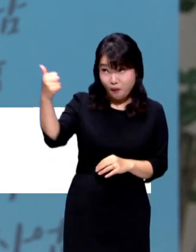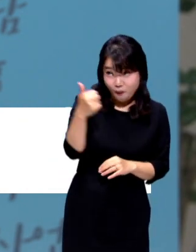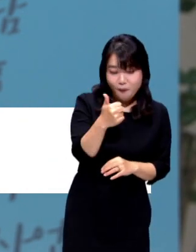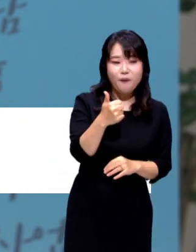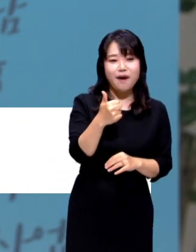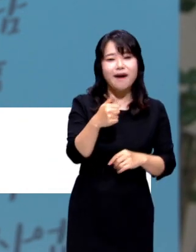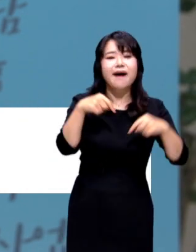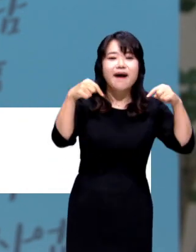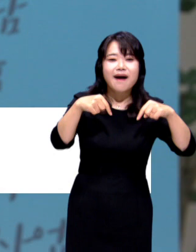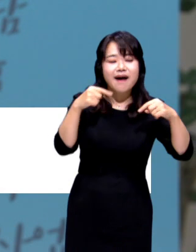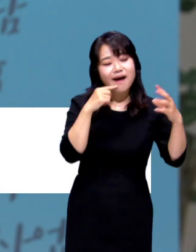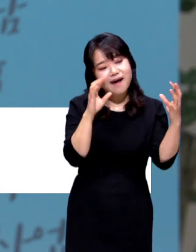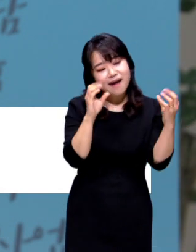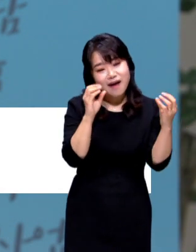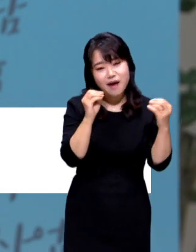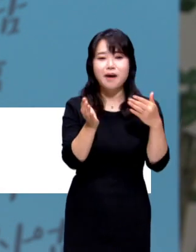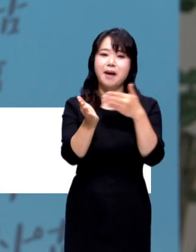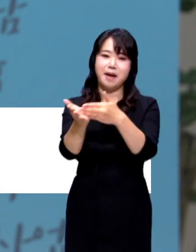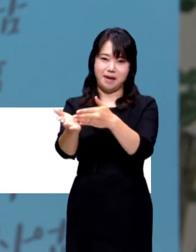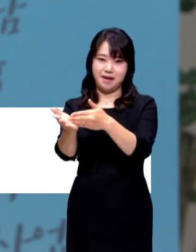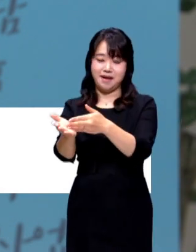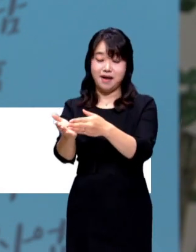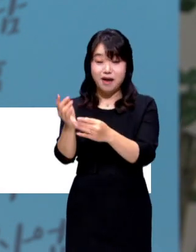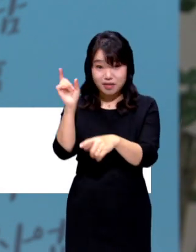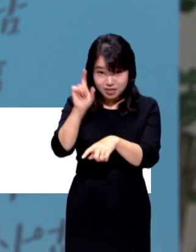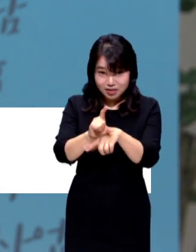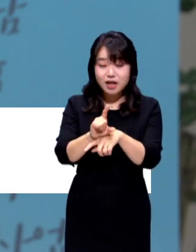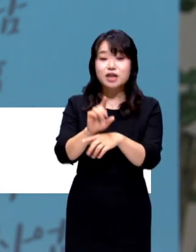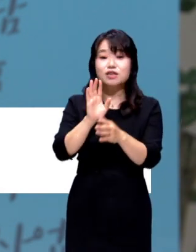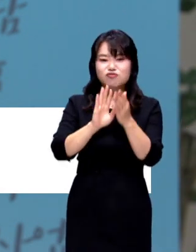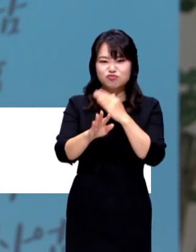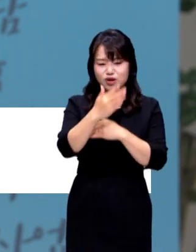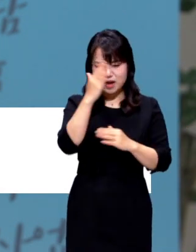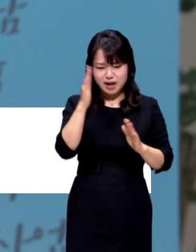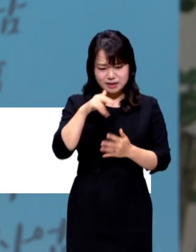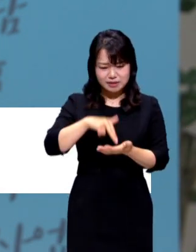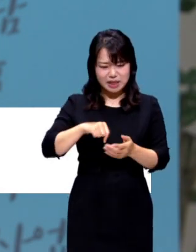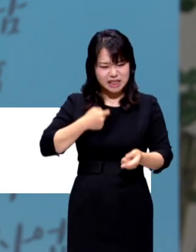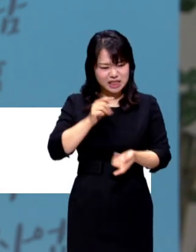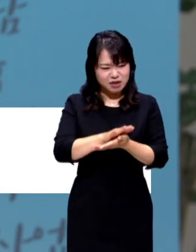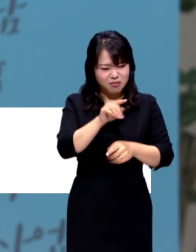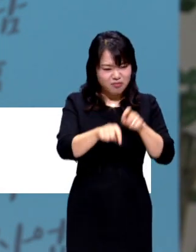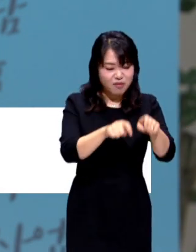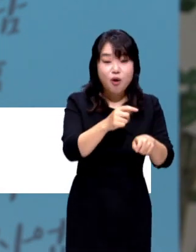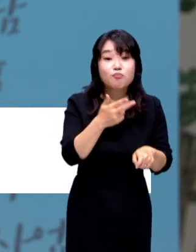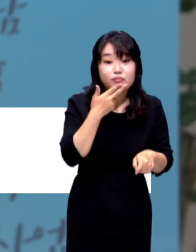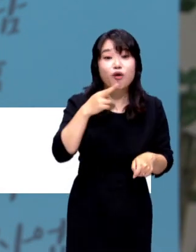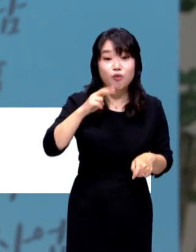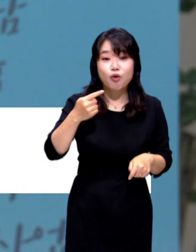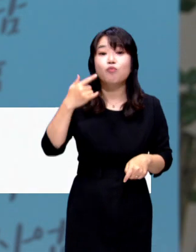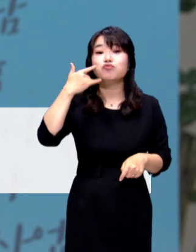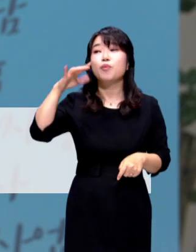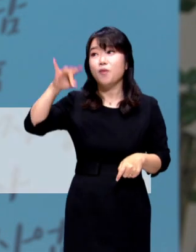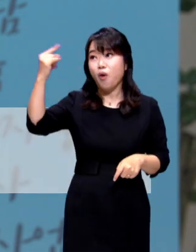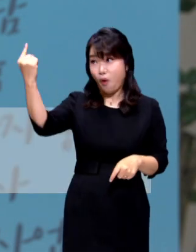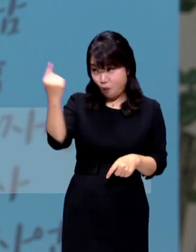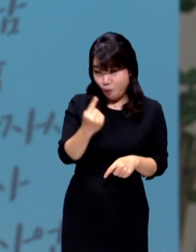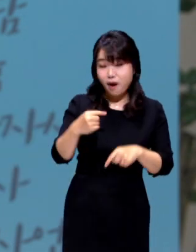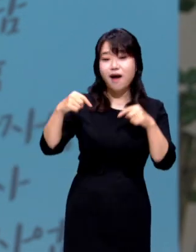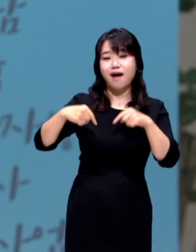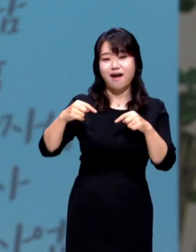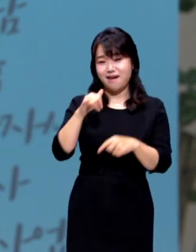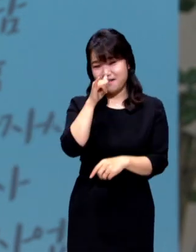받아보시라고 권유를 하기도 하고 그래서 청소년이 직접 상담을 안 받더라도 부모님만 따로 개인 상담을 진행하기도